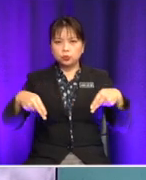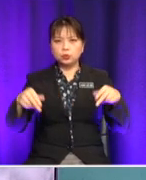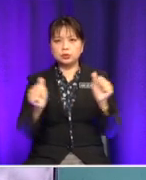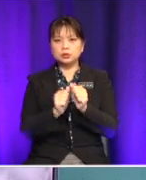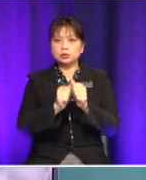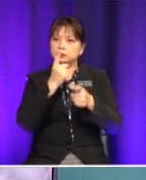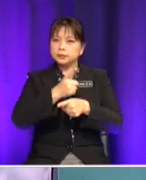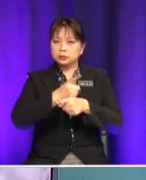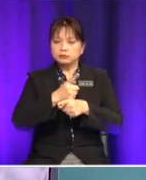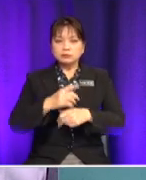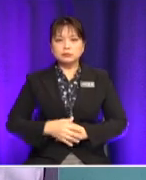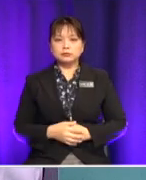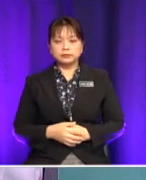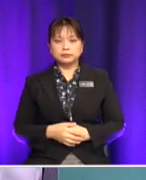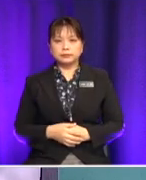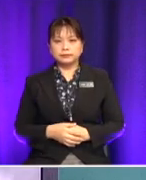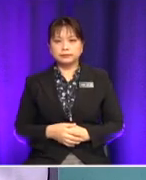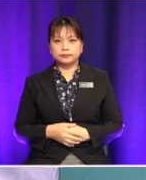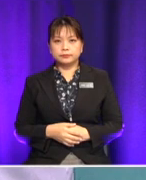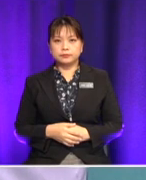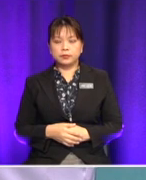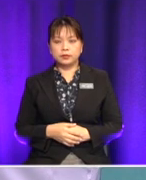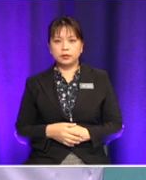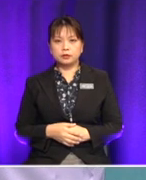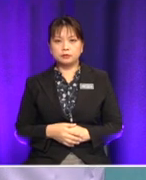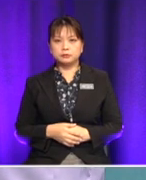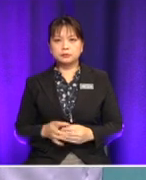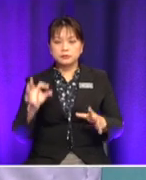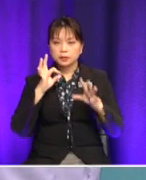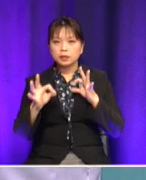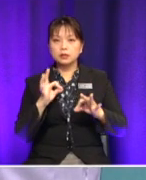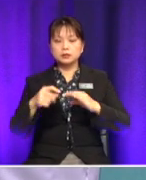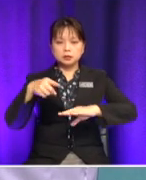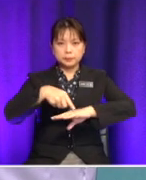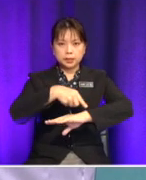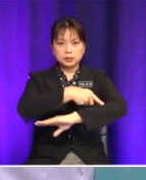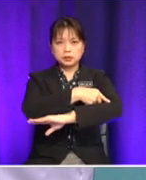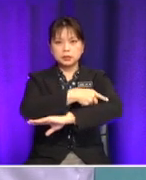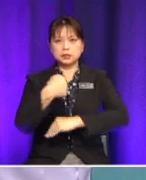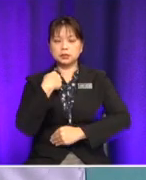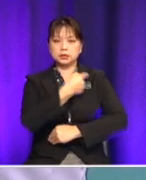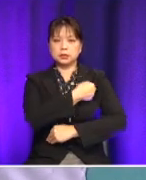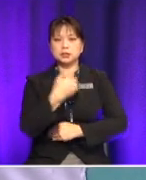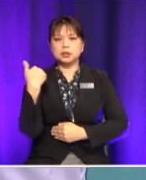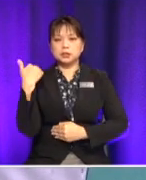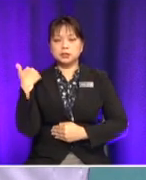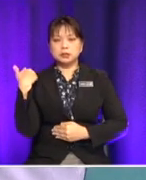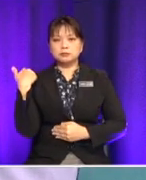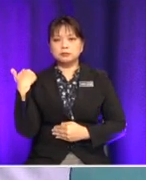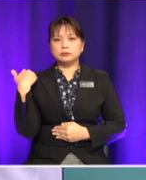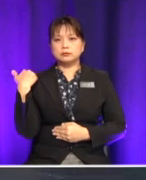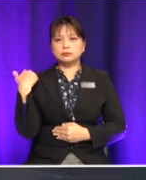nah oke mari kita lihat kalau lah panjang kita ada pita